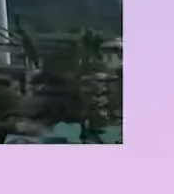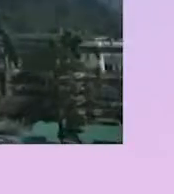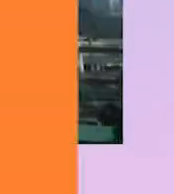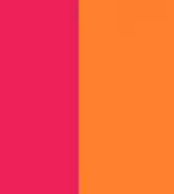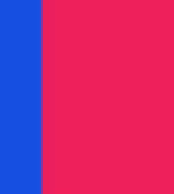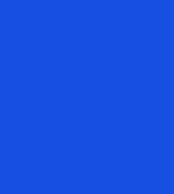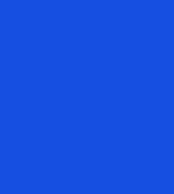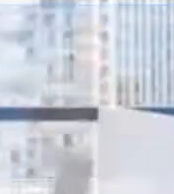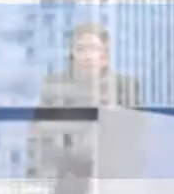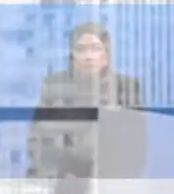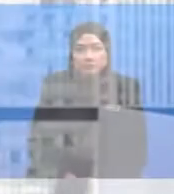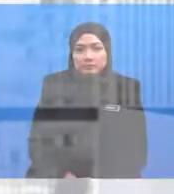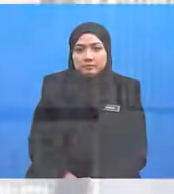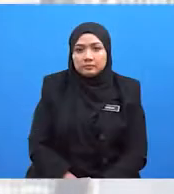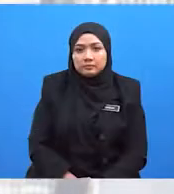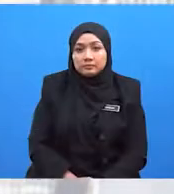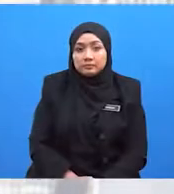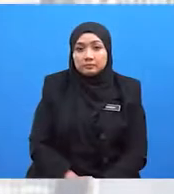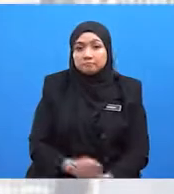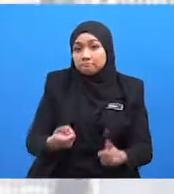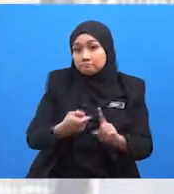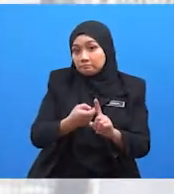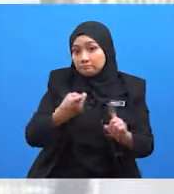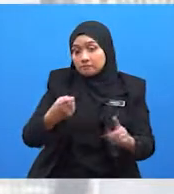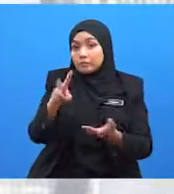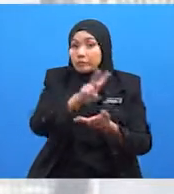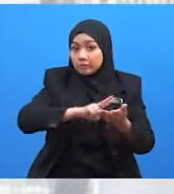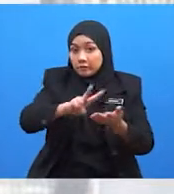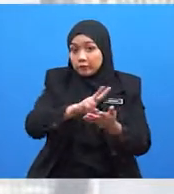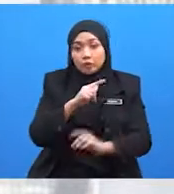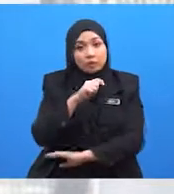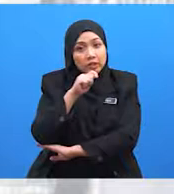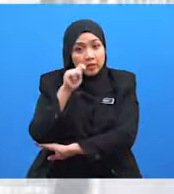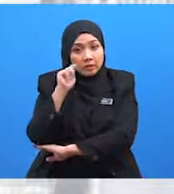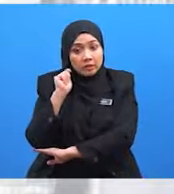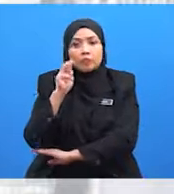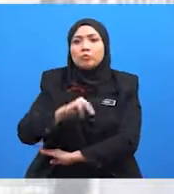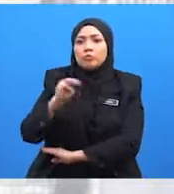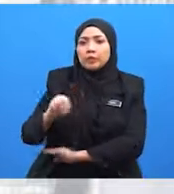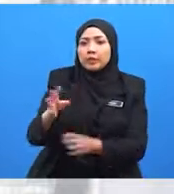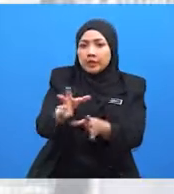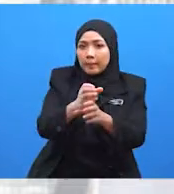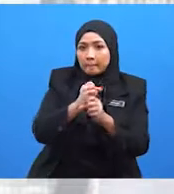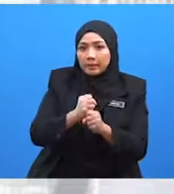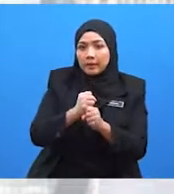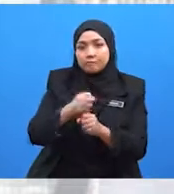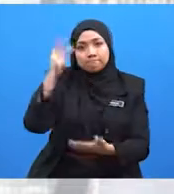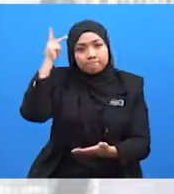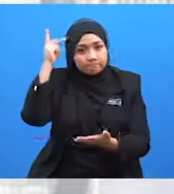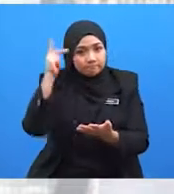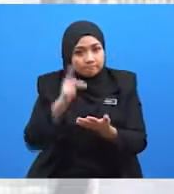Daripada video yang telah ditonton, murid dapat mengenal